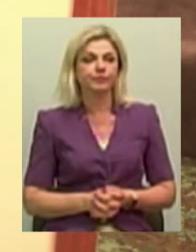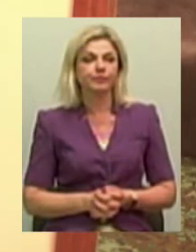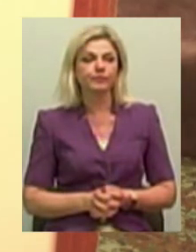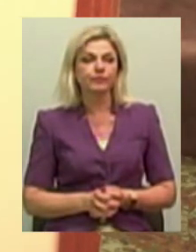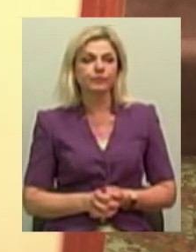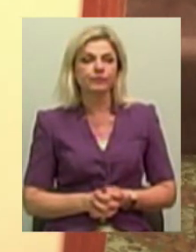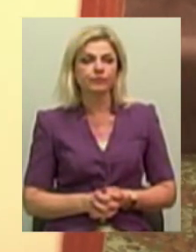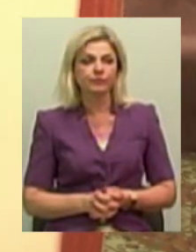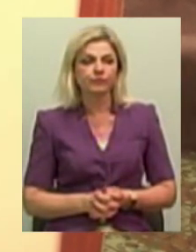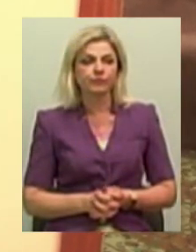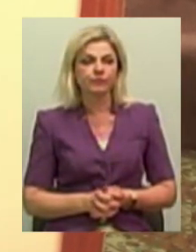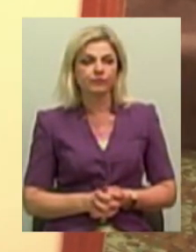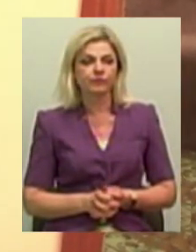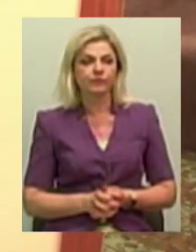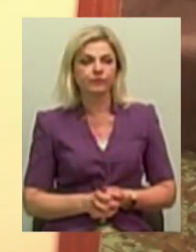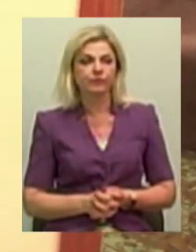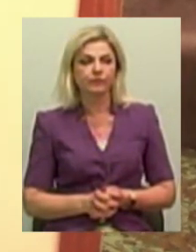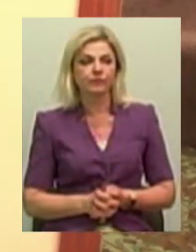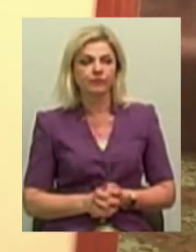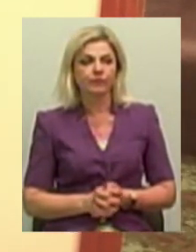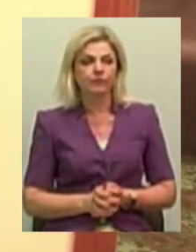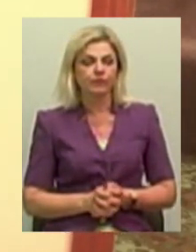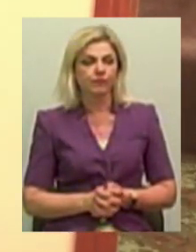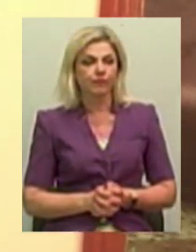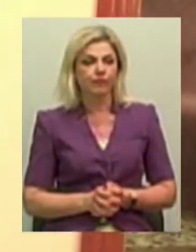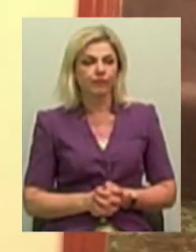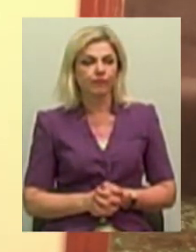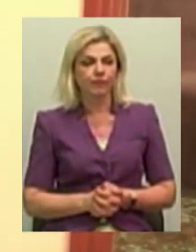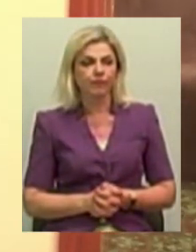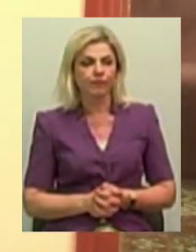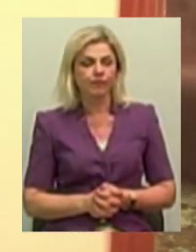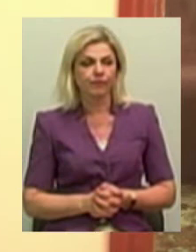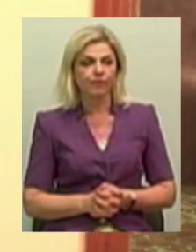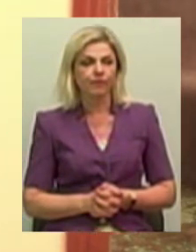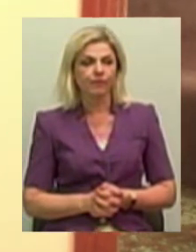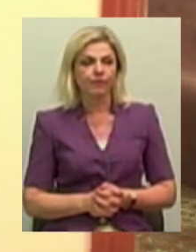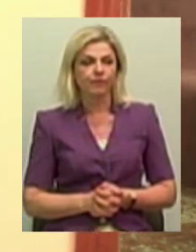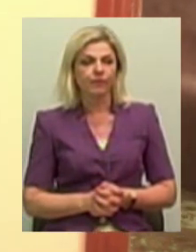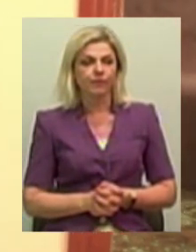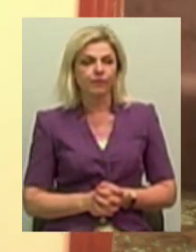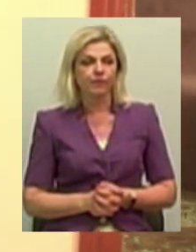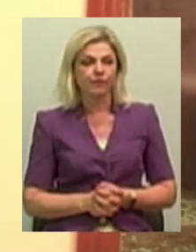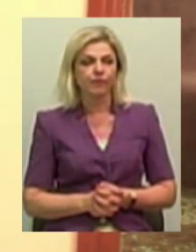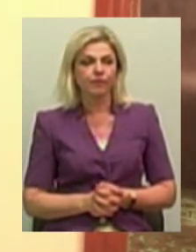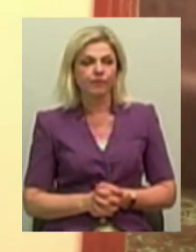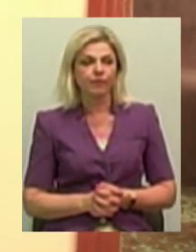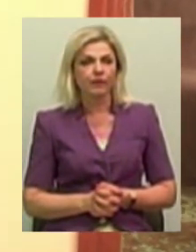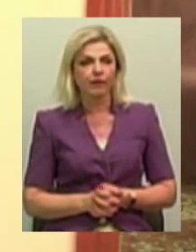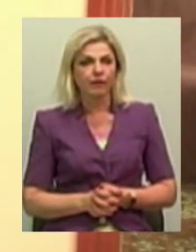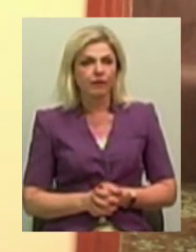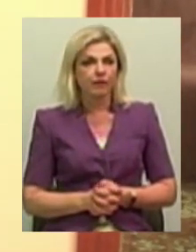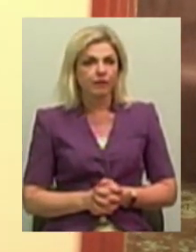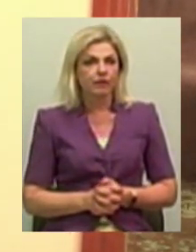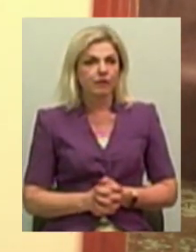самостійно пересуваються. Відповідно, 50-60 людей буде лежачих, котрі потребують перевезення в безпечне місце. Ось такі